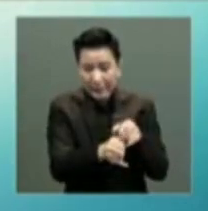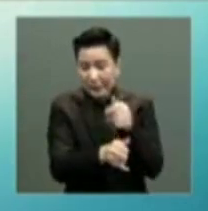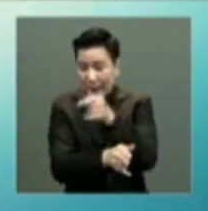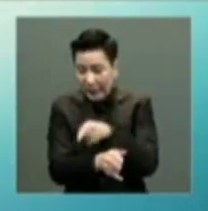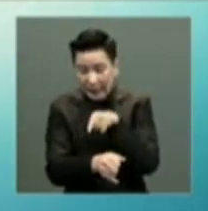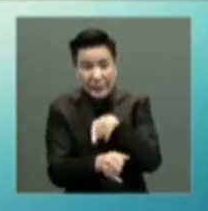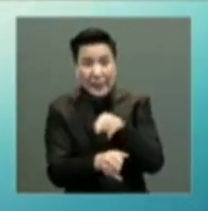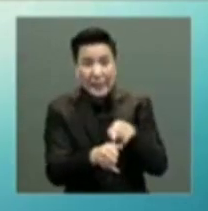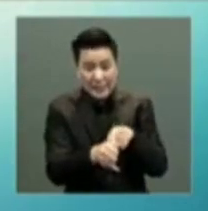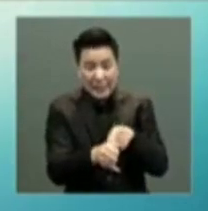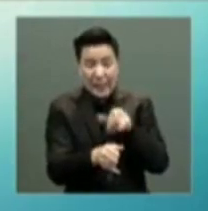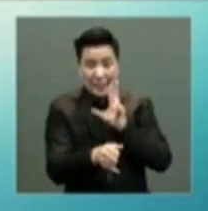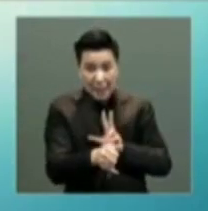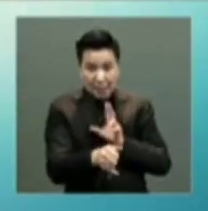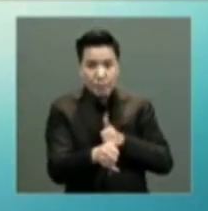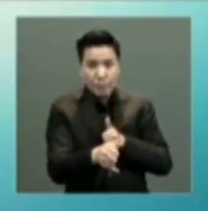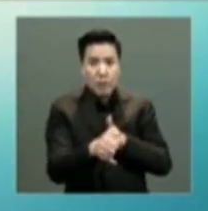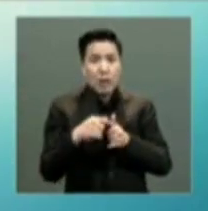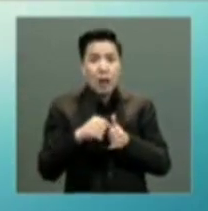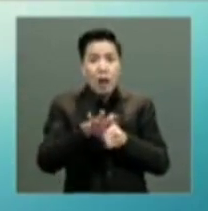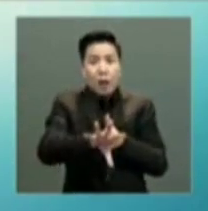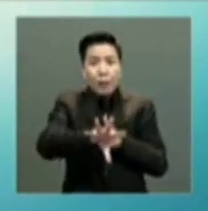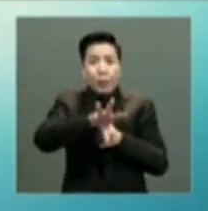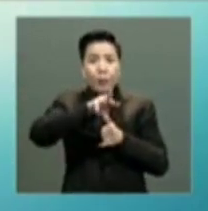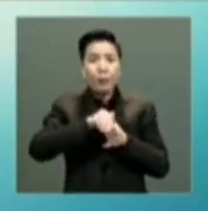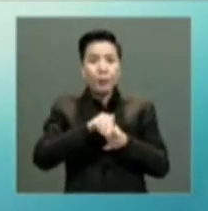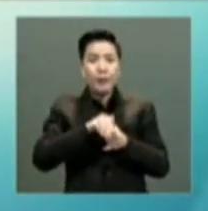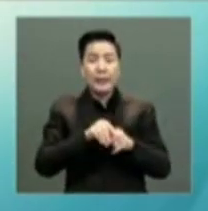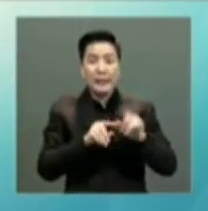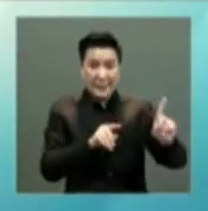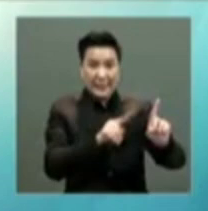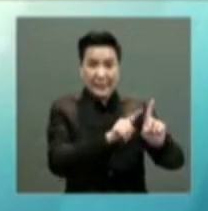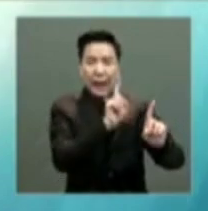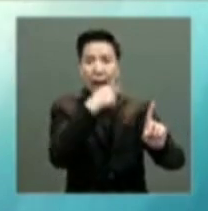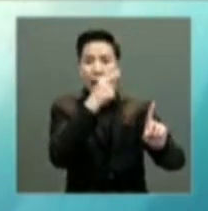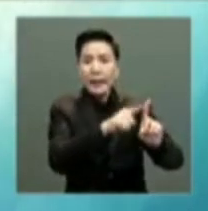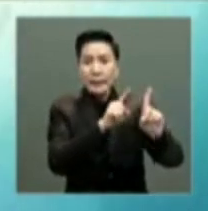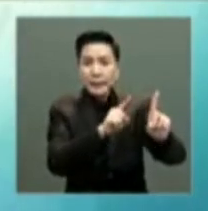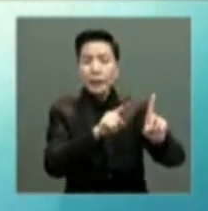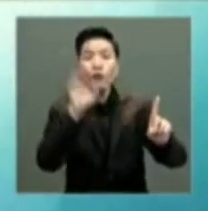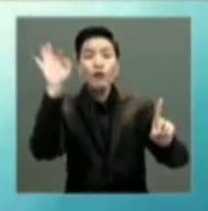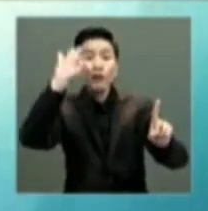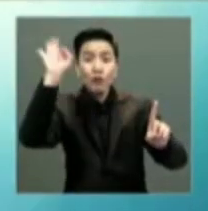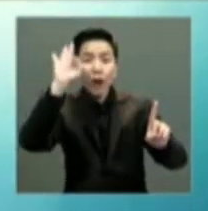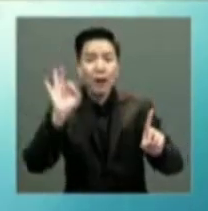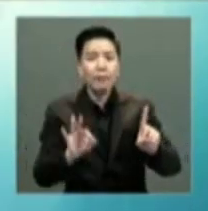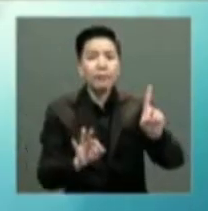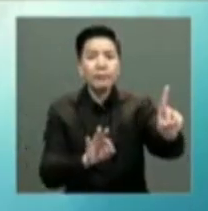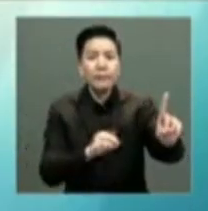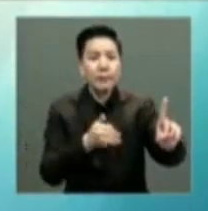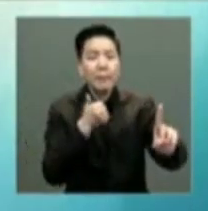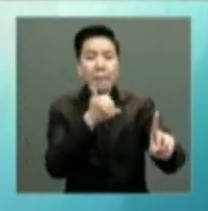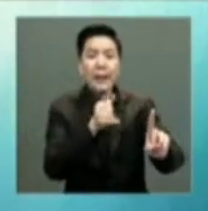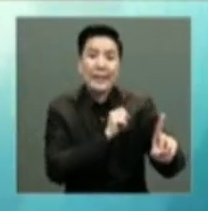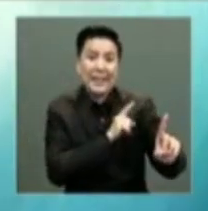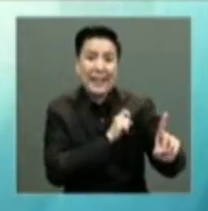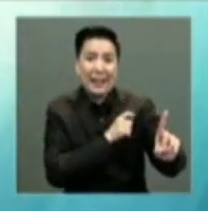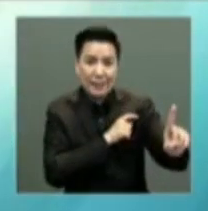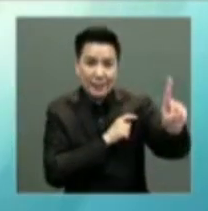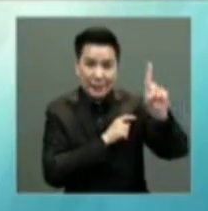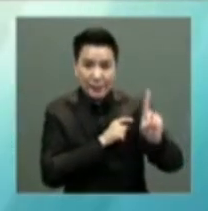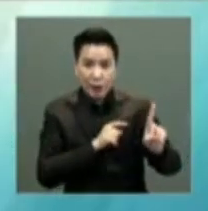มีทั้งทางออกกองระบาดวิทยายังใช้วิธีเครียดอะไรฮะเอ่อแยกแยะลงไปอย่างละเอียดอีกคือเข้าไปสอบสวนโรคเนี่ยก็ไปหาสาเหตุหนึ่งสองสามสี่ห้านะครับท่านเห็นไหมว่าสีสีฟ้านี่คือพิธีทางศาสนาของดาวะห์นะครับแล้วก็ก็สีส้มเนี่ยก็เป็นผู้สัมผัสอีกทีนึงคือไม่ได้ไปไม่ได้ไปงานหรอครับแต่ไปสัมผัสกับผู้ที่ไปงานนี้กลับมาเป็นพิธีกรรมนี้กลับมาแล้วก็มาติดเขาแล้วก็สีเขียวก็เป็นกลุ่มคนที่สัมผัสกับผู้ที่สัมผัสอีกทีคือทอดที่3มันนะครับข้อที่ 3ข้อที่ 1ก็คือผู้ที่เดินทางมาเองสีฟ้าข้อที่ 2